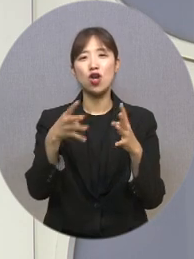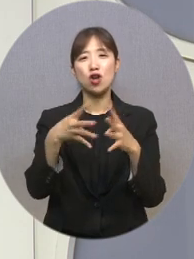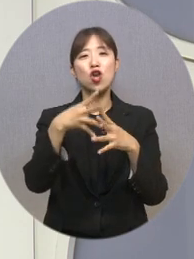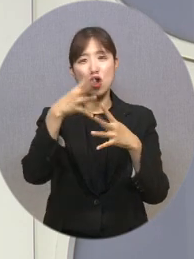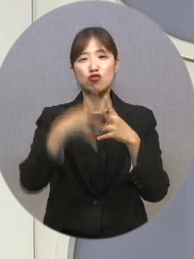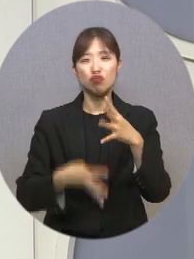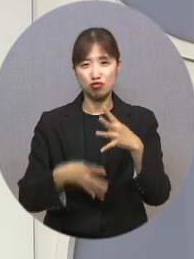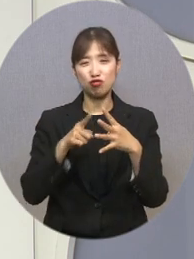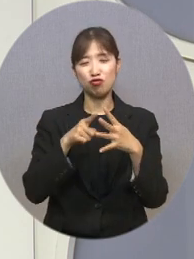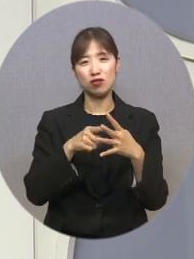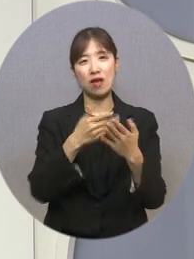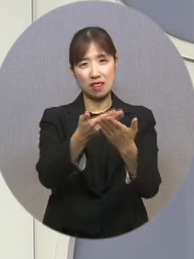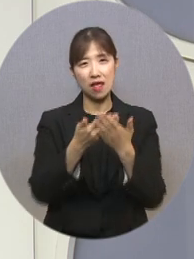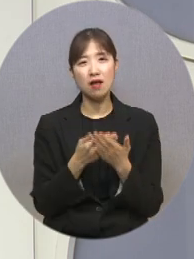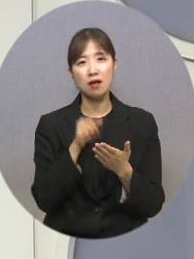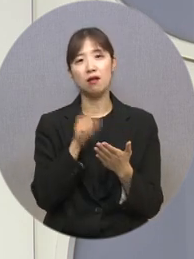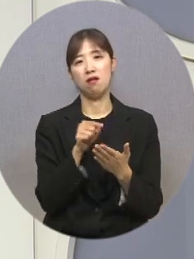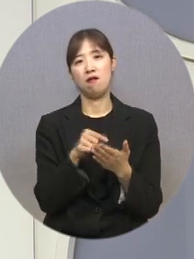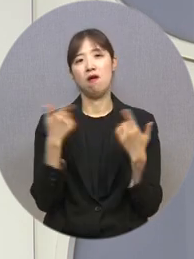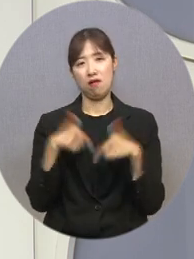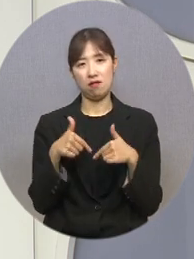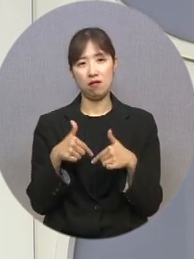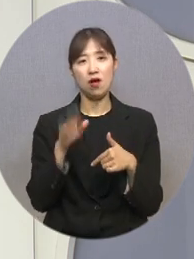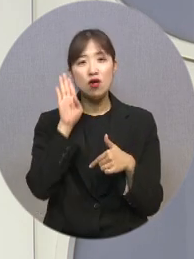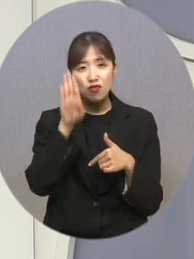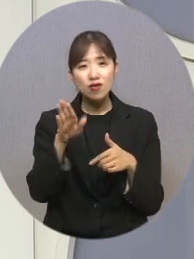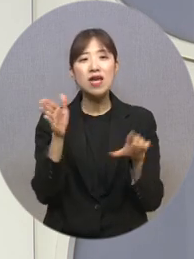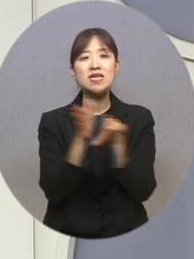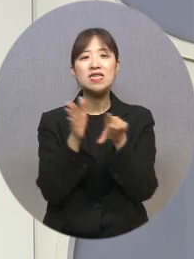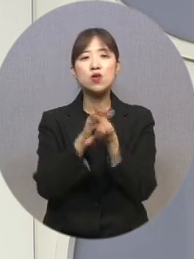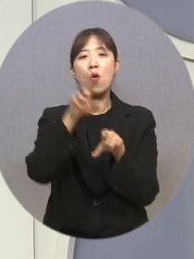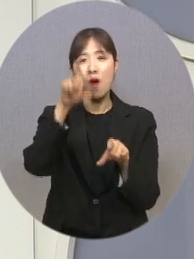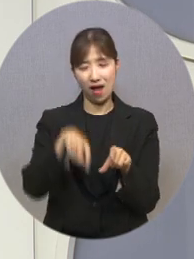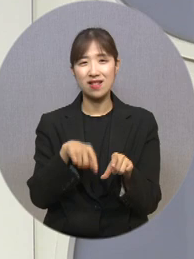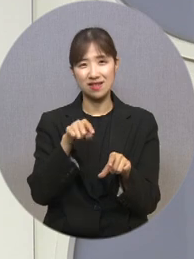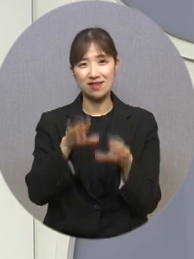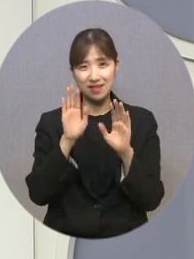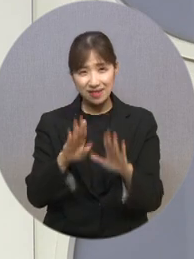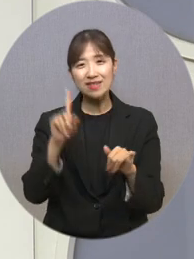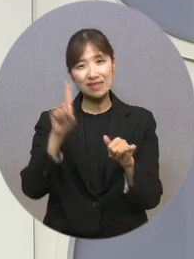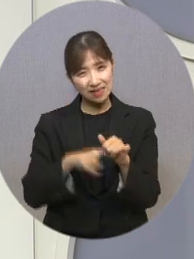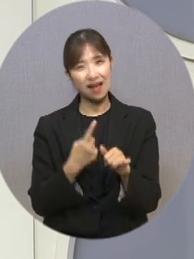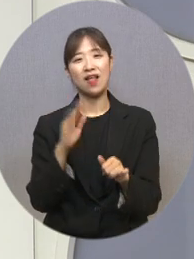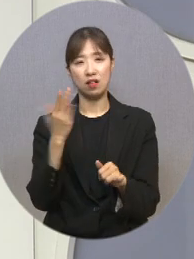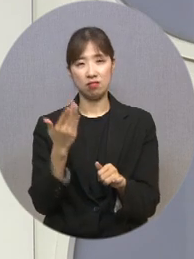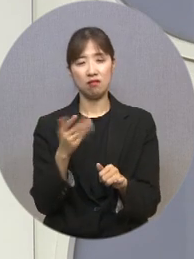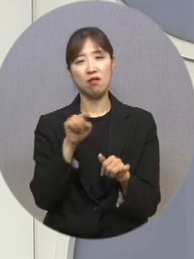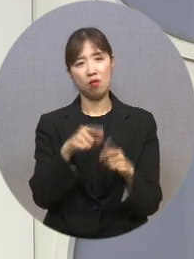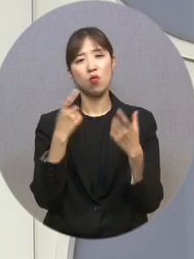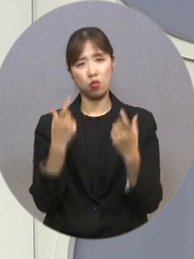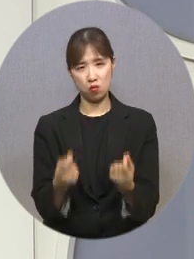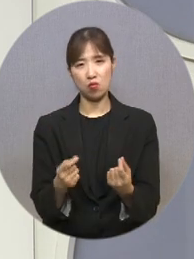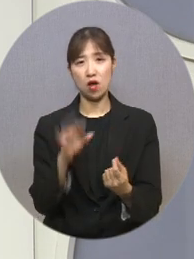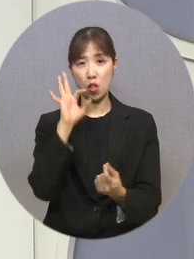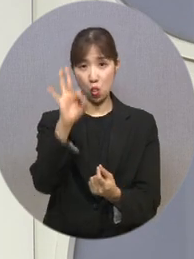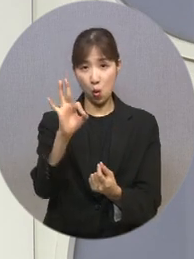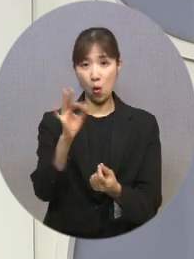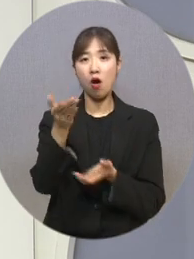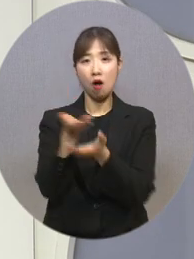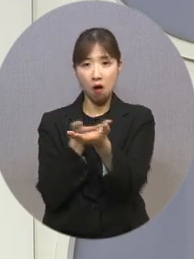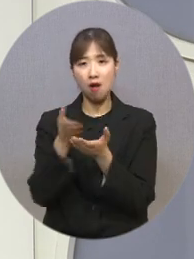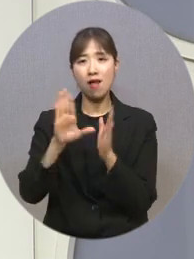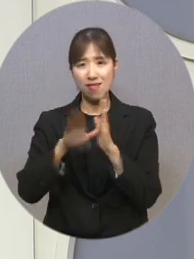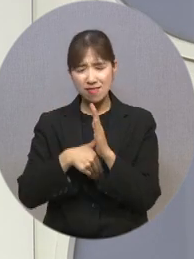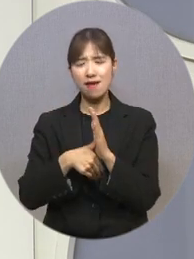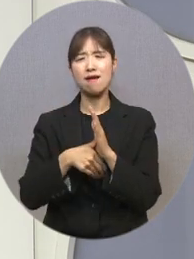막 캠페인도 하고 했는데 그 이후에 이제 신용카드 제도가 나와서 너무 자연스럽게 되죠. 예. 근데 이것도 마찬가지로 뭔가 돈 거래를 하면서